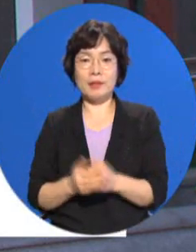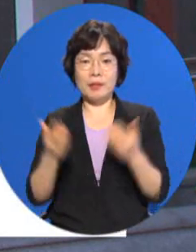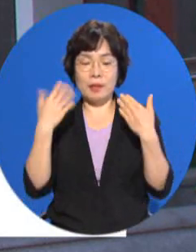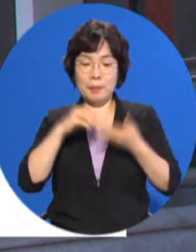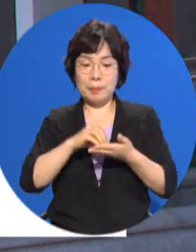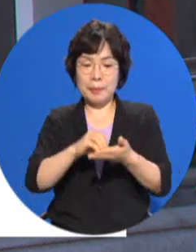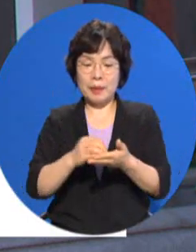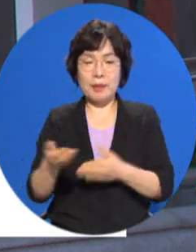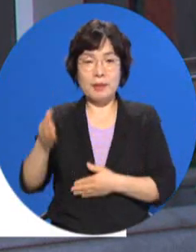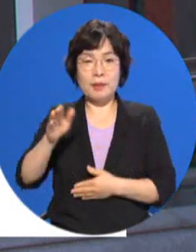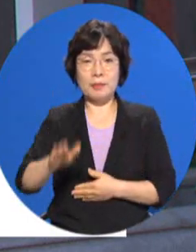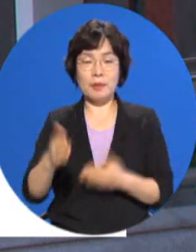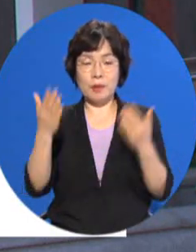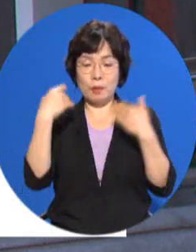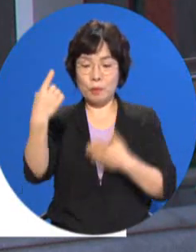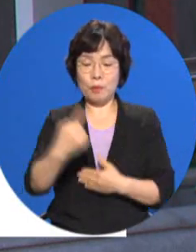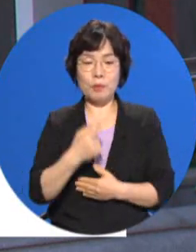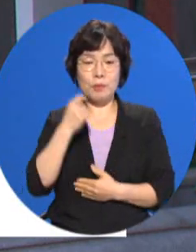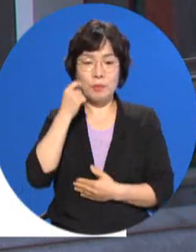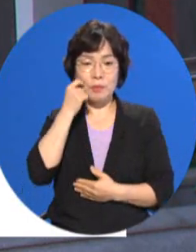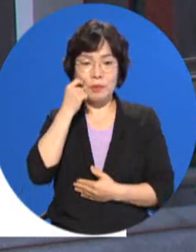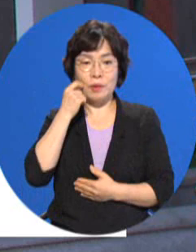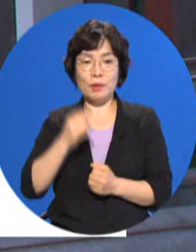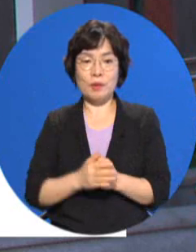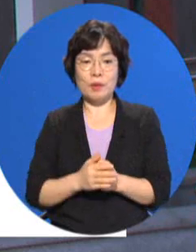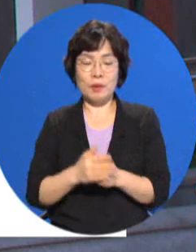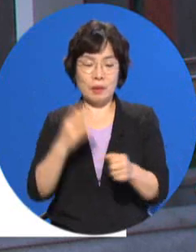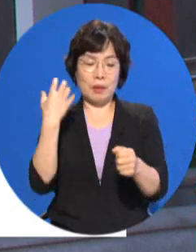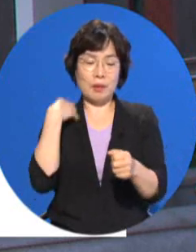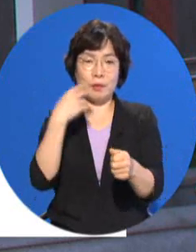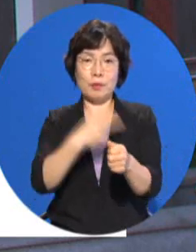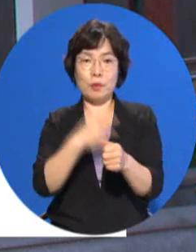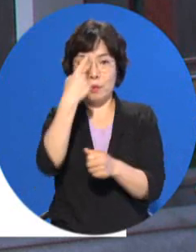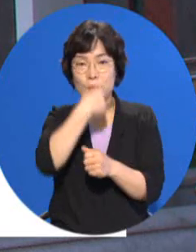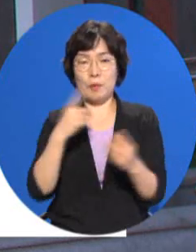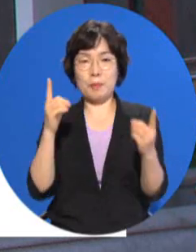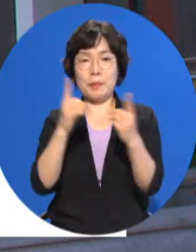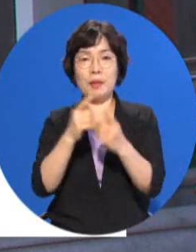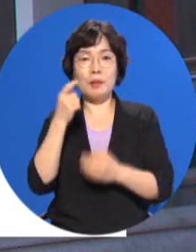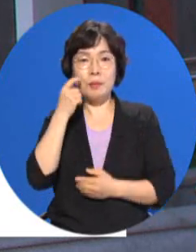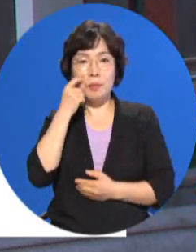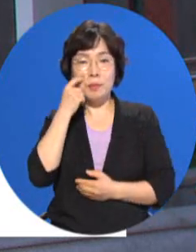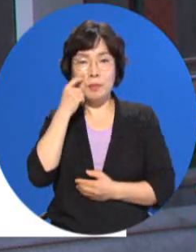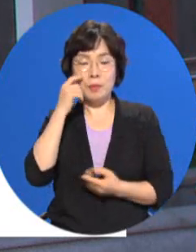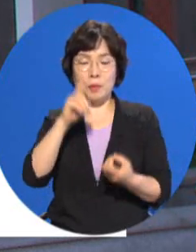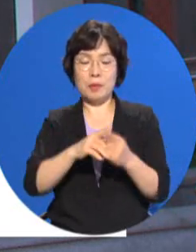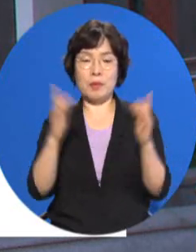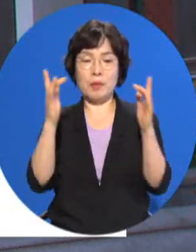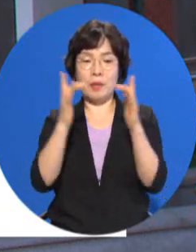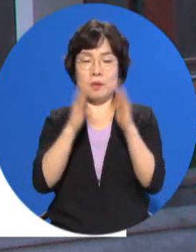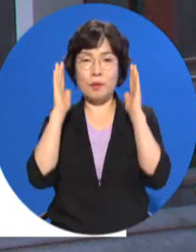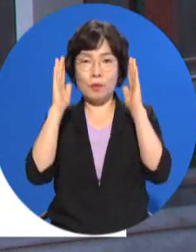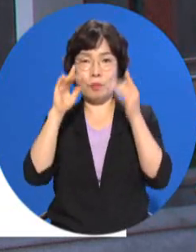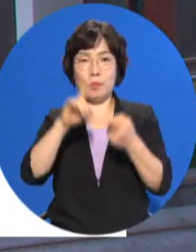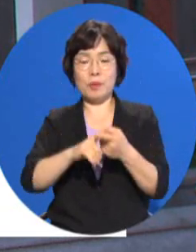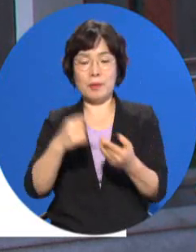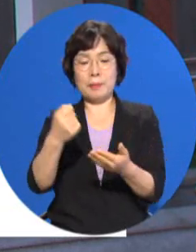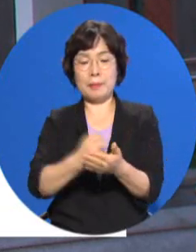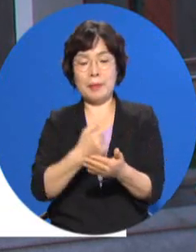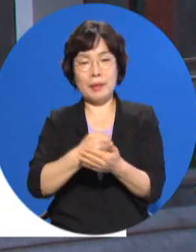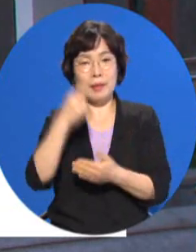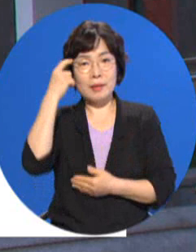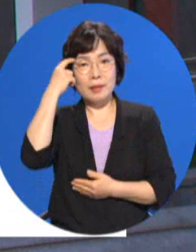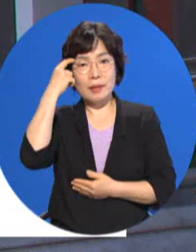학교에 입학은 했는데 학교에 와보지도 못하고 담임 선생님들하고 얼굴 한번 보지 못하는 채로 온라인 수업을 하는 것은 너무